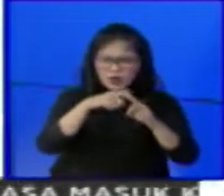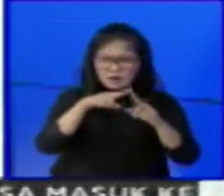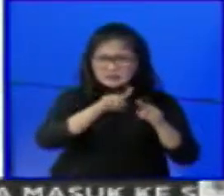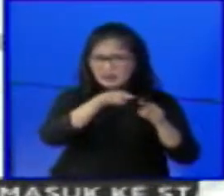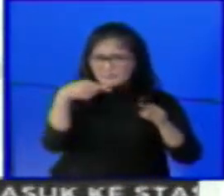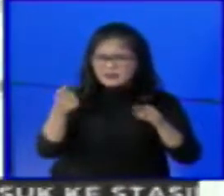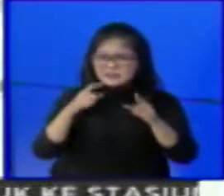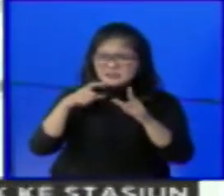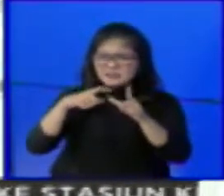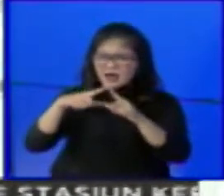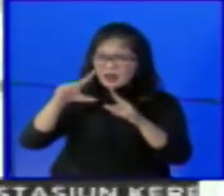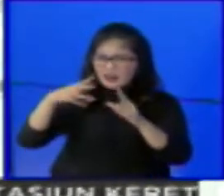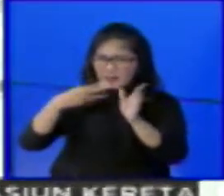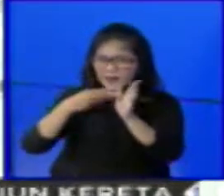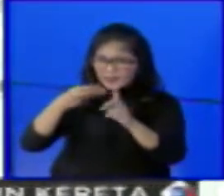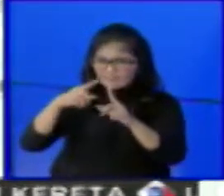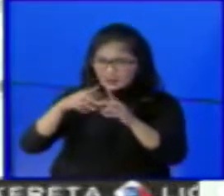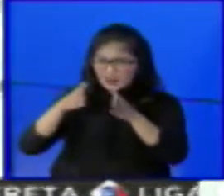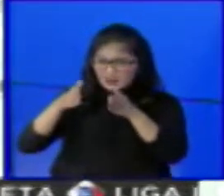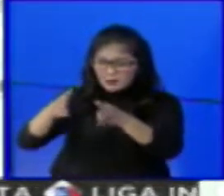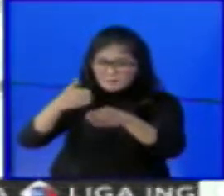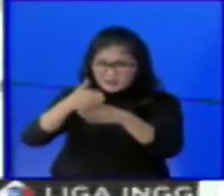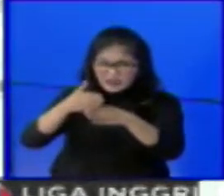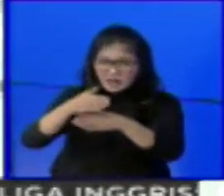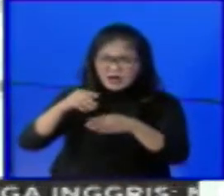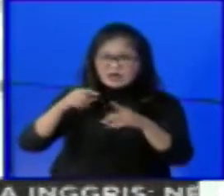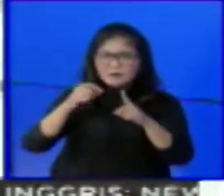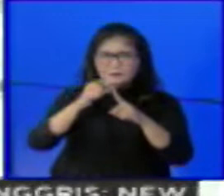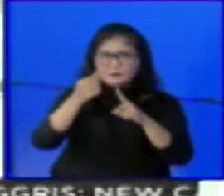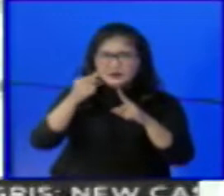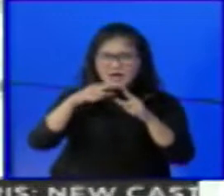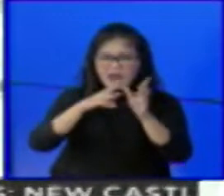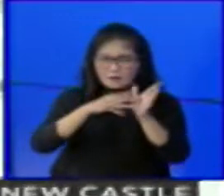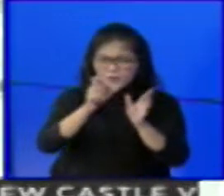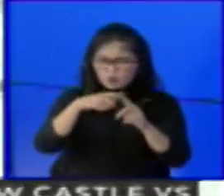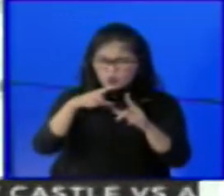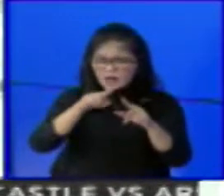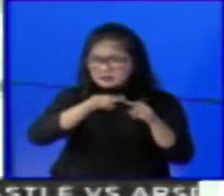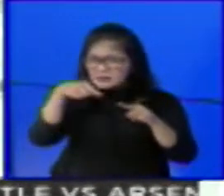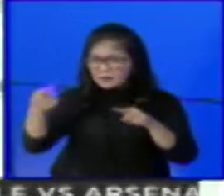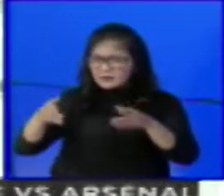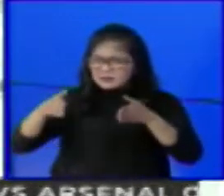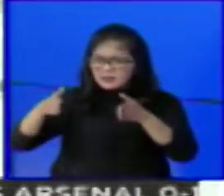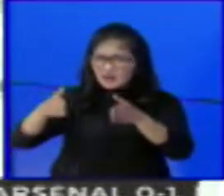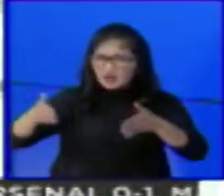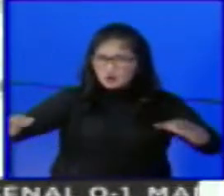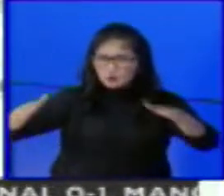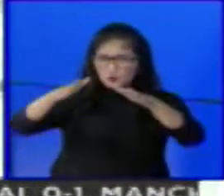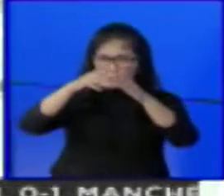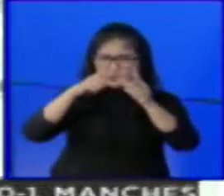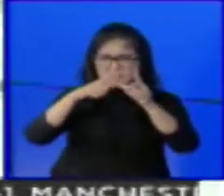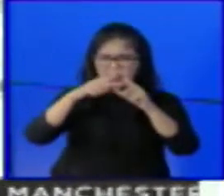koridor 4, ruas jalan Salemba Simpang Pramuka Matraman, Jalan Kramat Raya hingga ke ujung Jalan Gunung Sahari di Simpang RE Marta